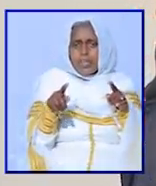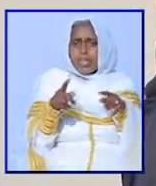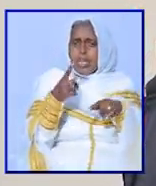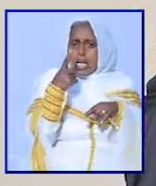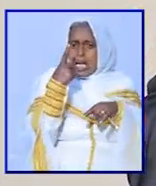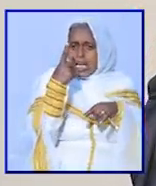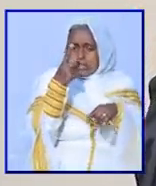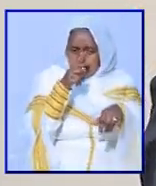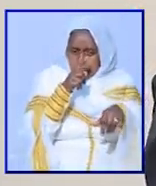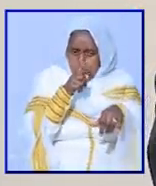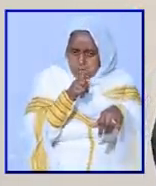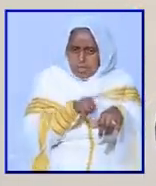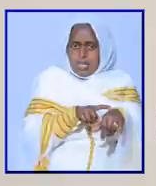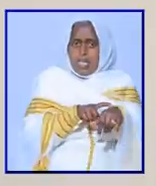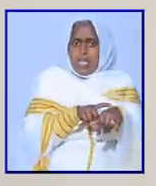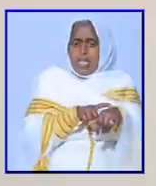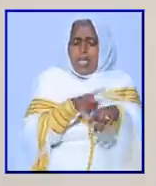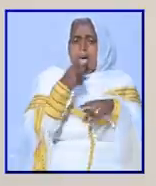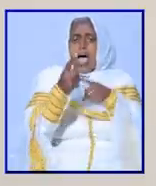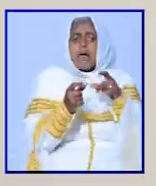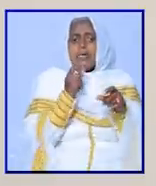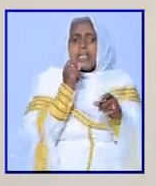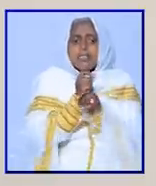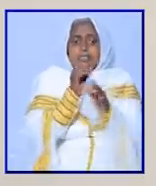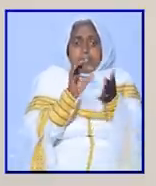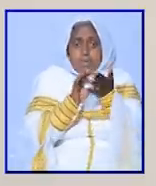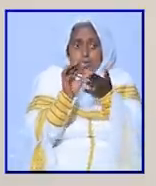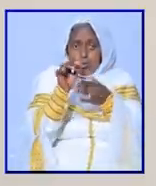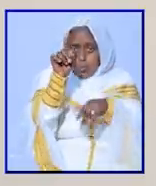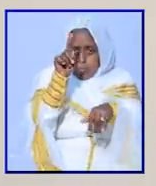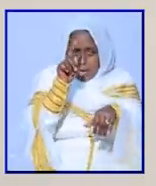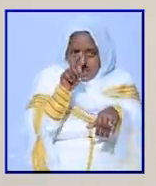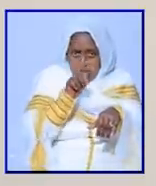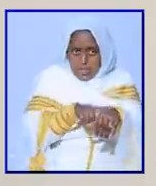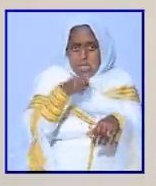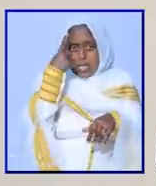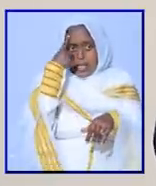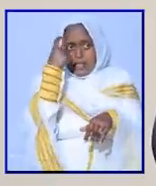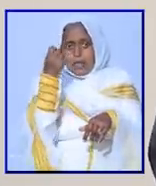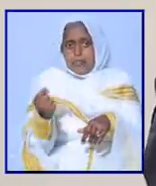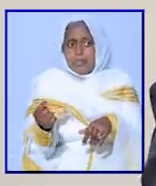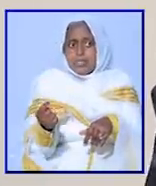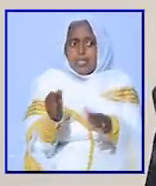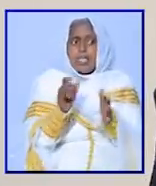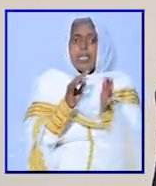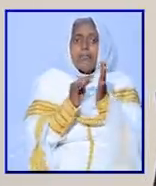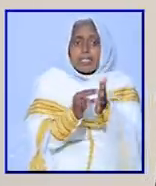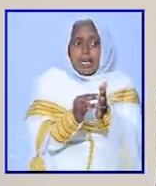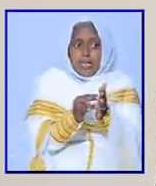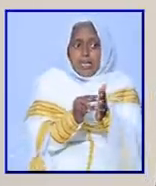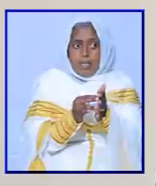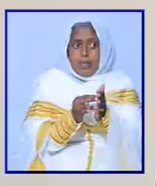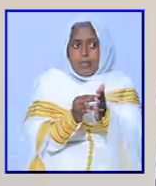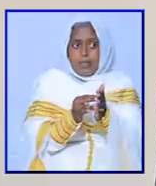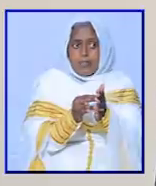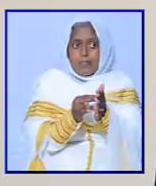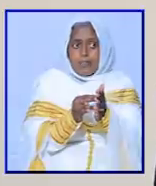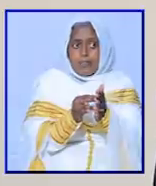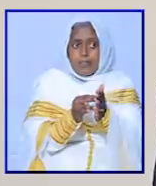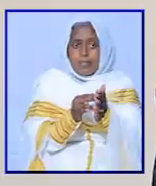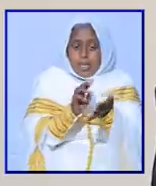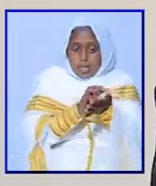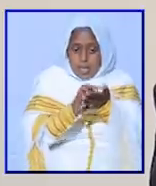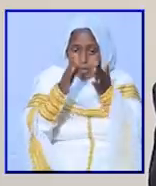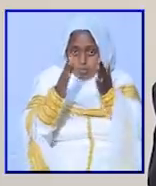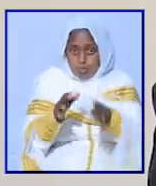ግን አንድ ጊዜ አመታትን የሚያስቆጥረውን በአንድ ጊዜ የሚይዝ ለምሳሌ